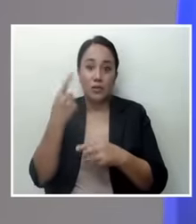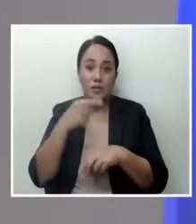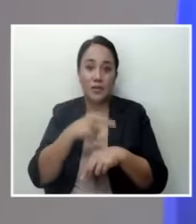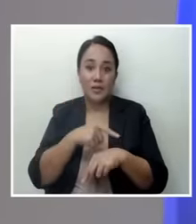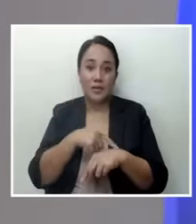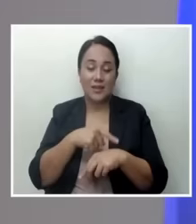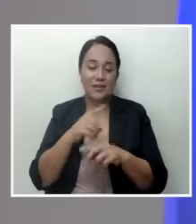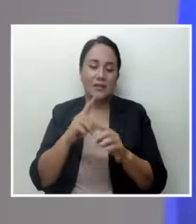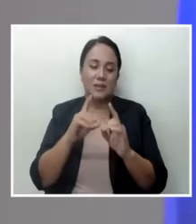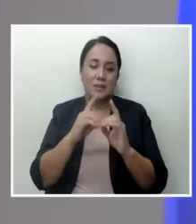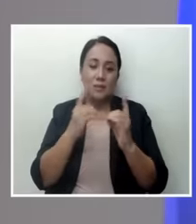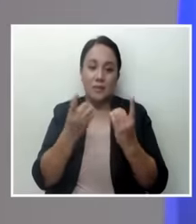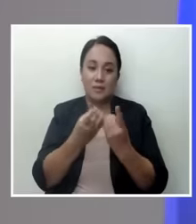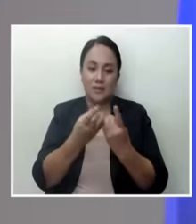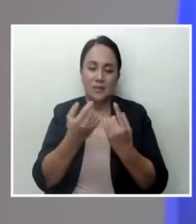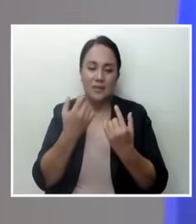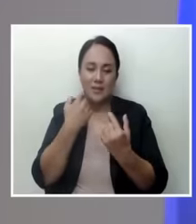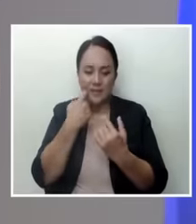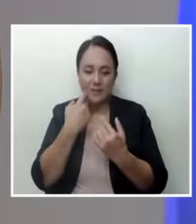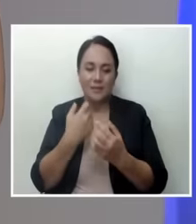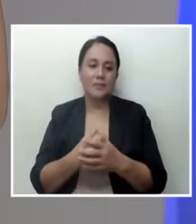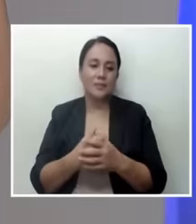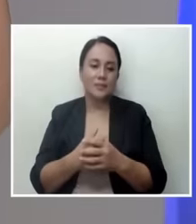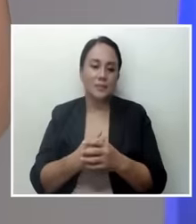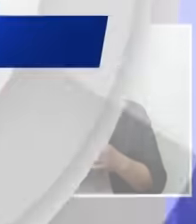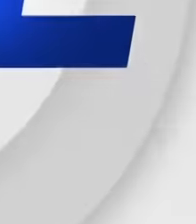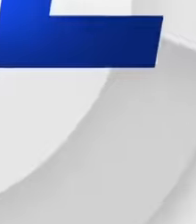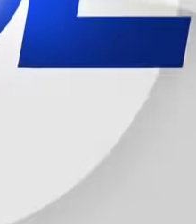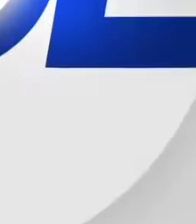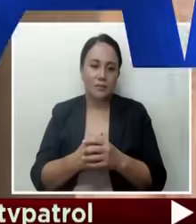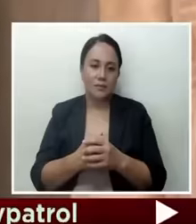kanina. Nagpapatrol, Jervis Manahan.